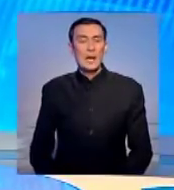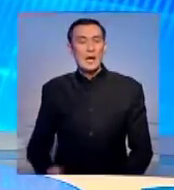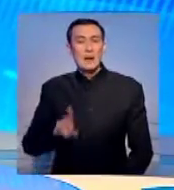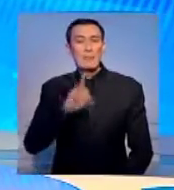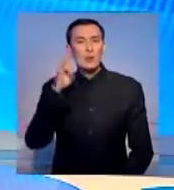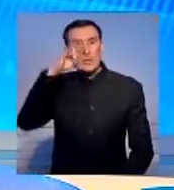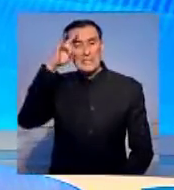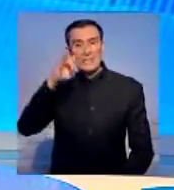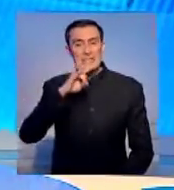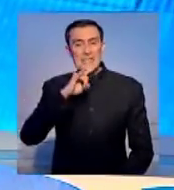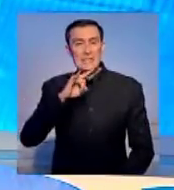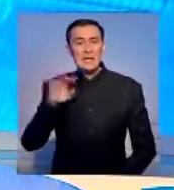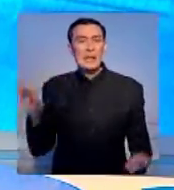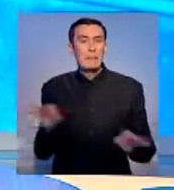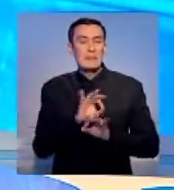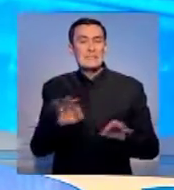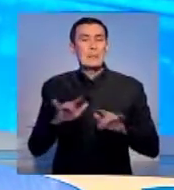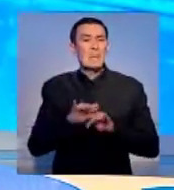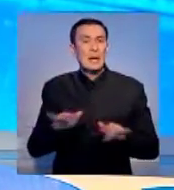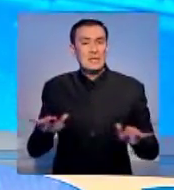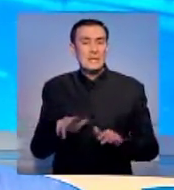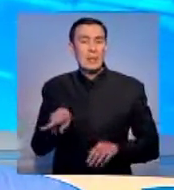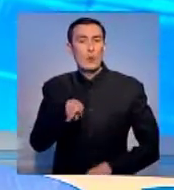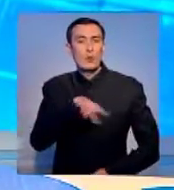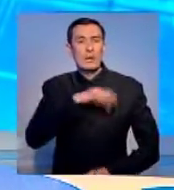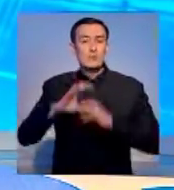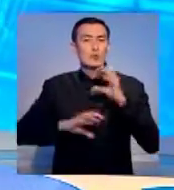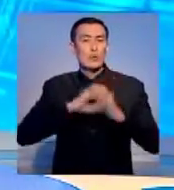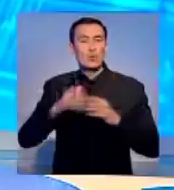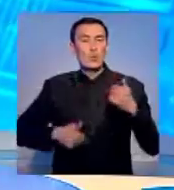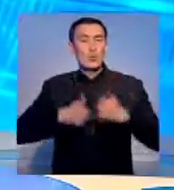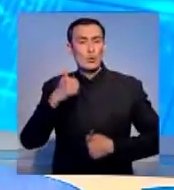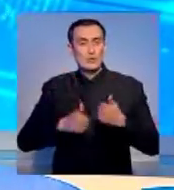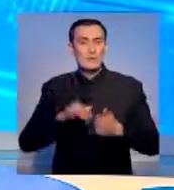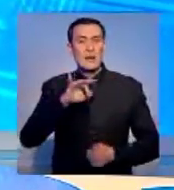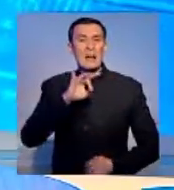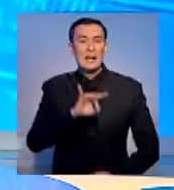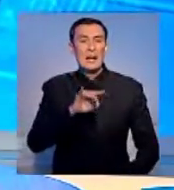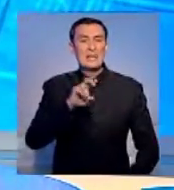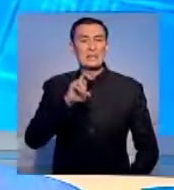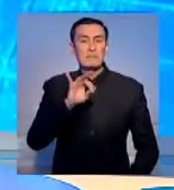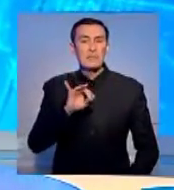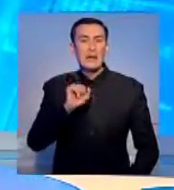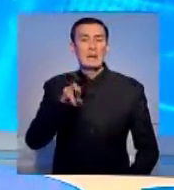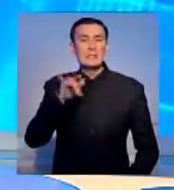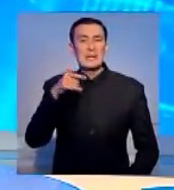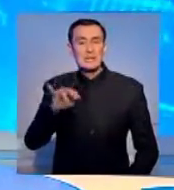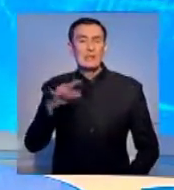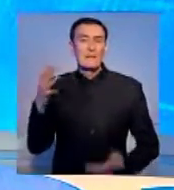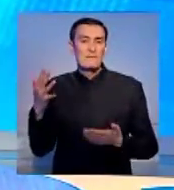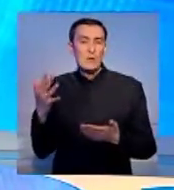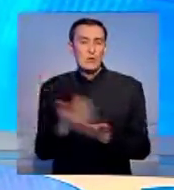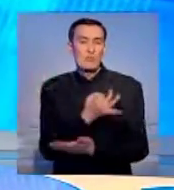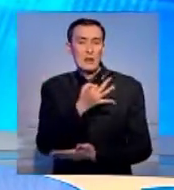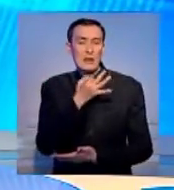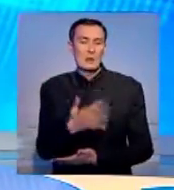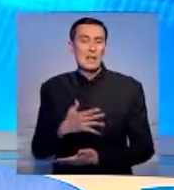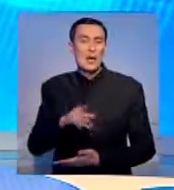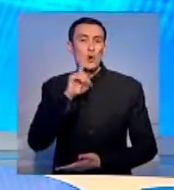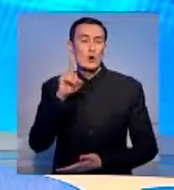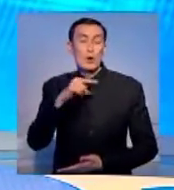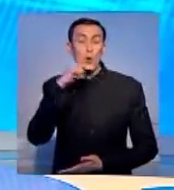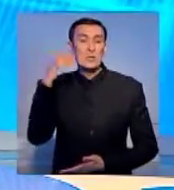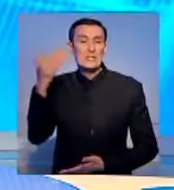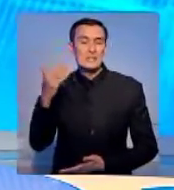Молодой казахстанский композитор, пианист и лауреат международных конкурсов Рахатби Абдысагин вновь покорил российского